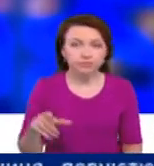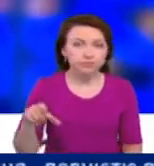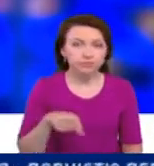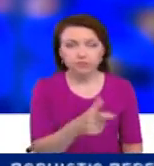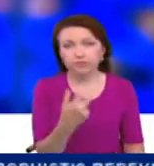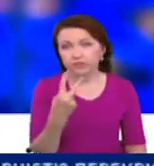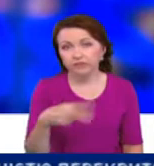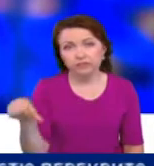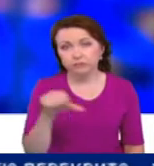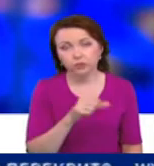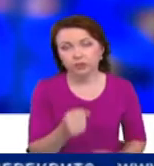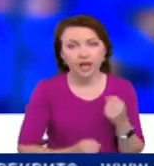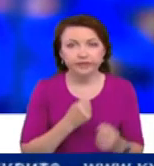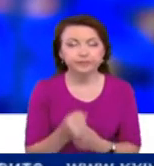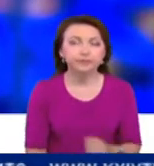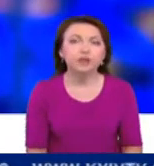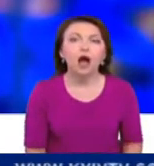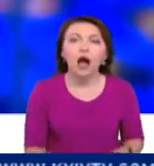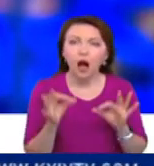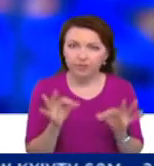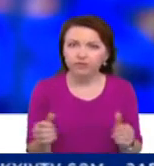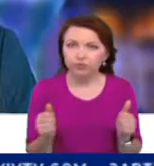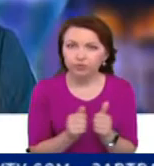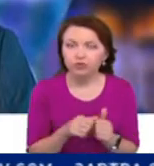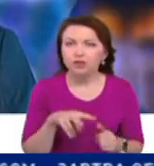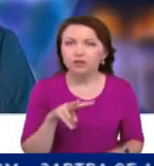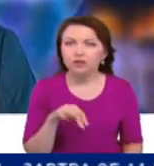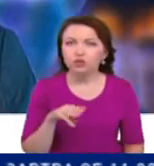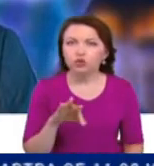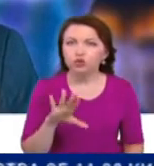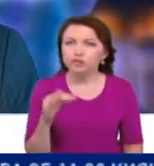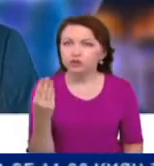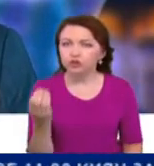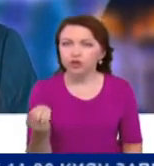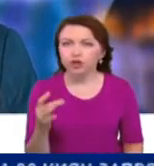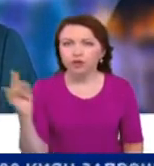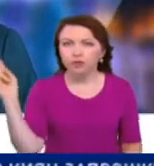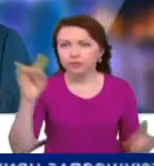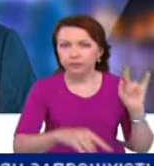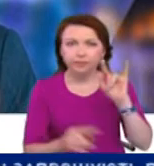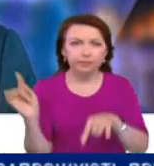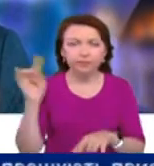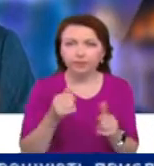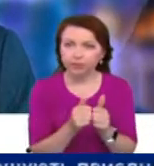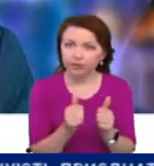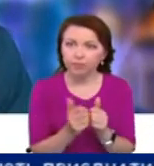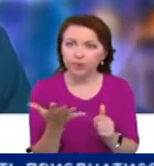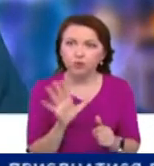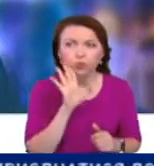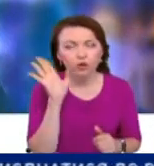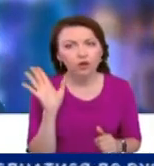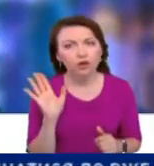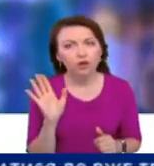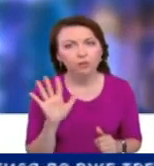где-то около 20 минут. А правда, что там еще поруч было литовище, и там с 5 ранку взлетали и седали летаки? Чи це просто хтось інший